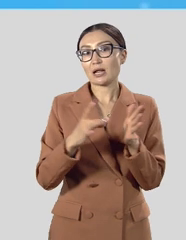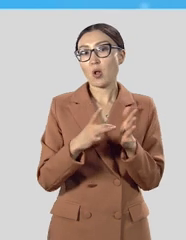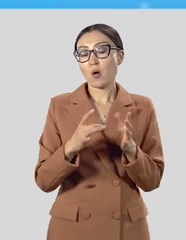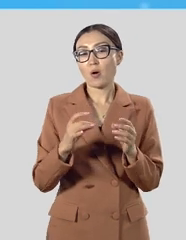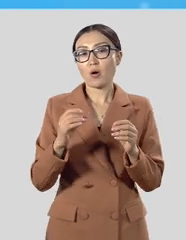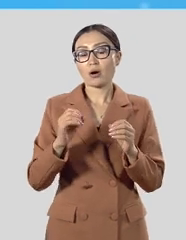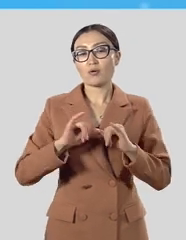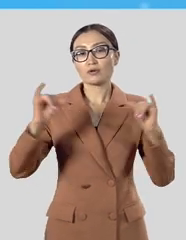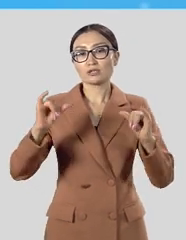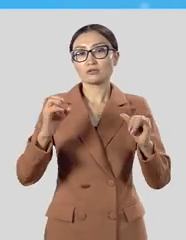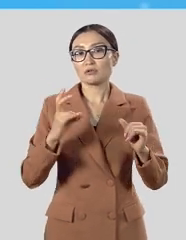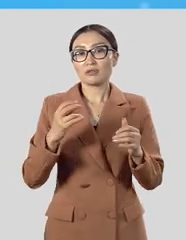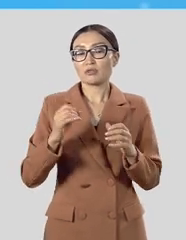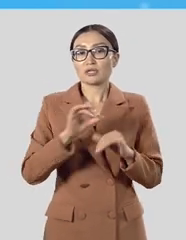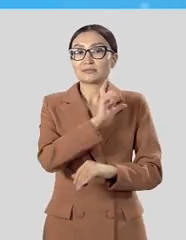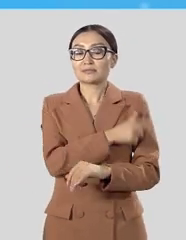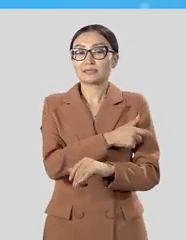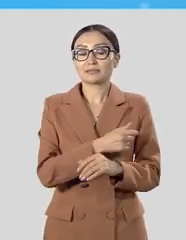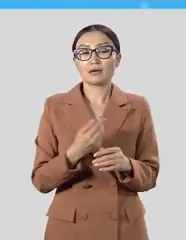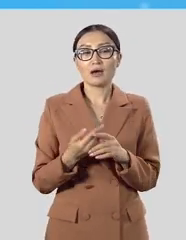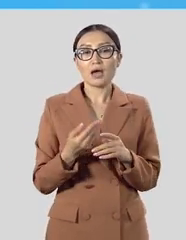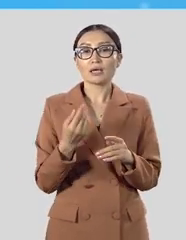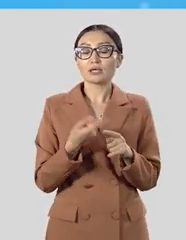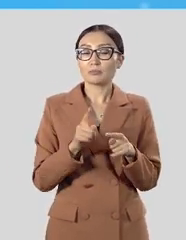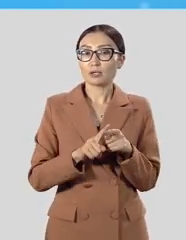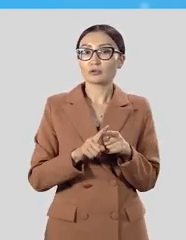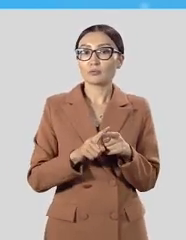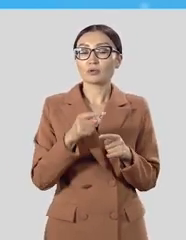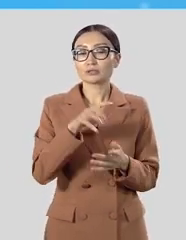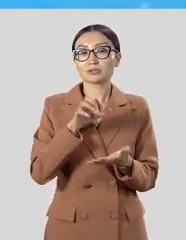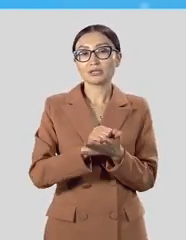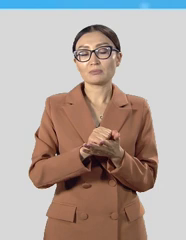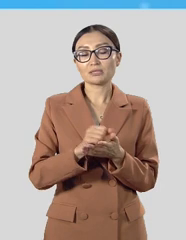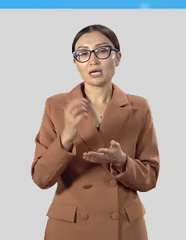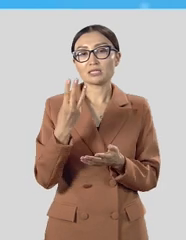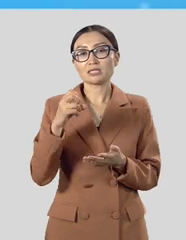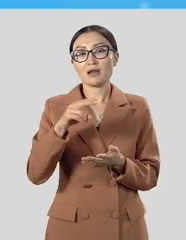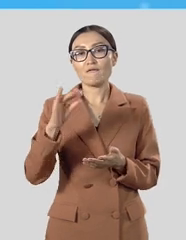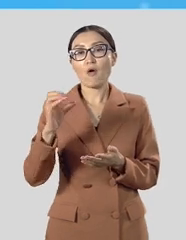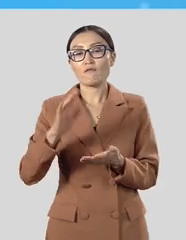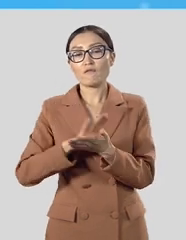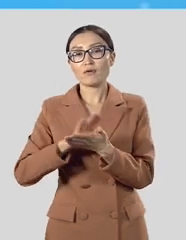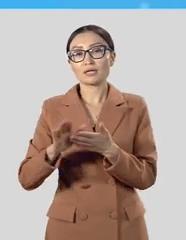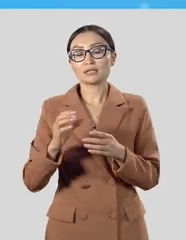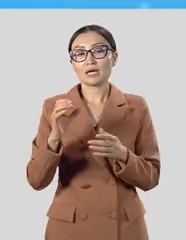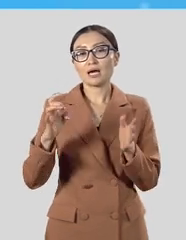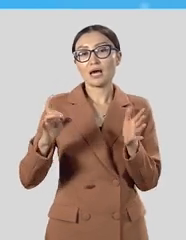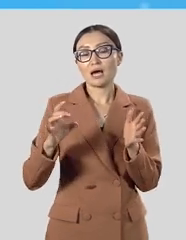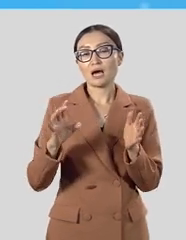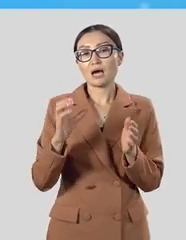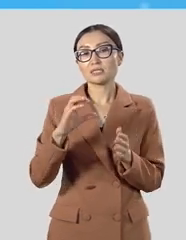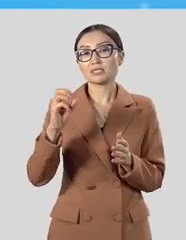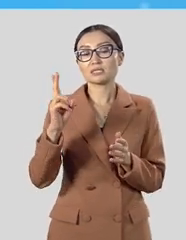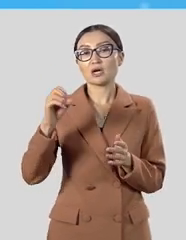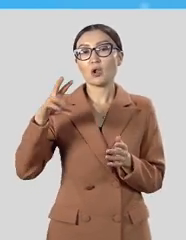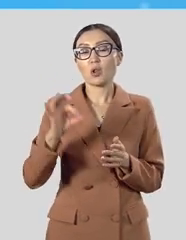решил сделать лупы, которые увеличивали бы сильнее, и начал заниматься шлифовкой стекол. Он много лет изготавливал лупы и